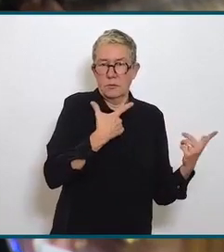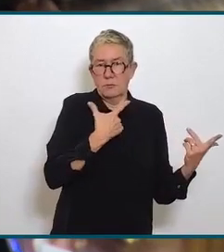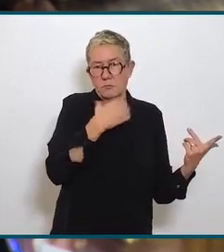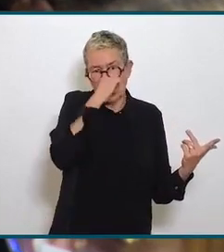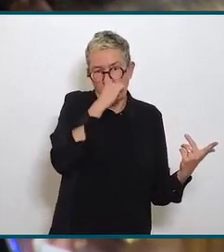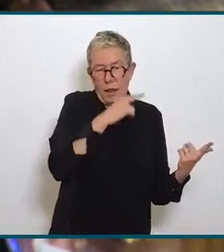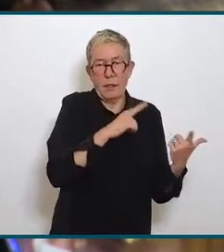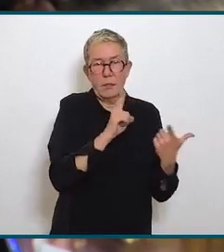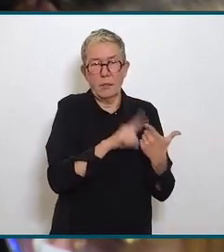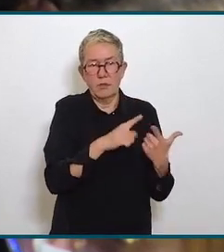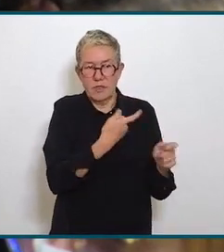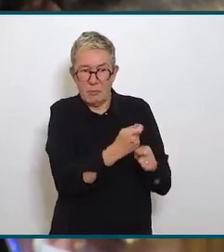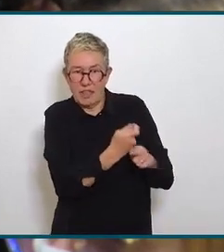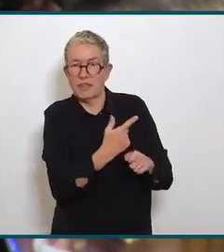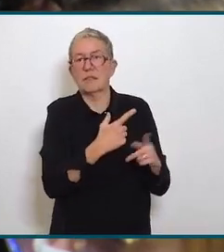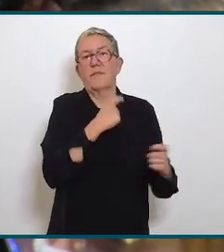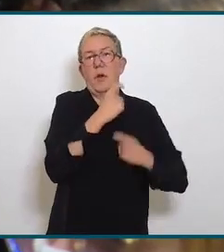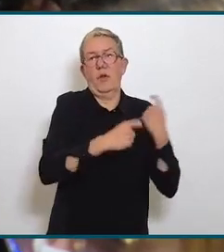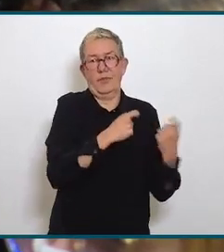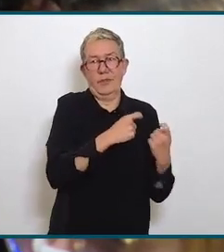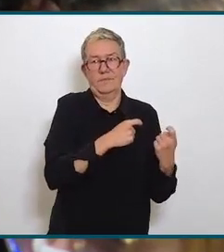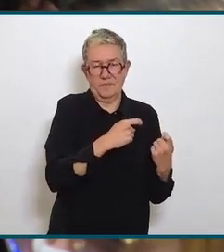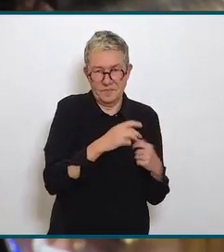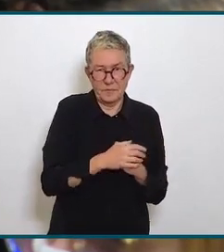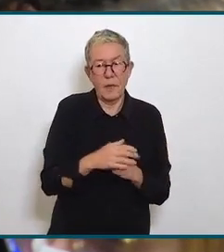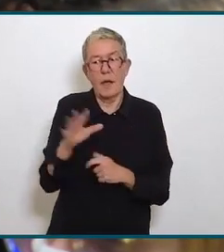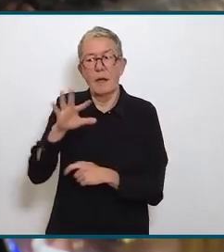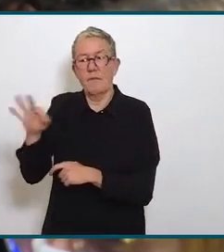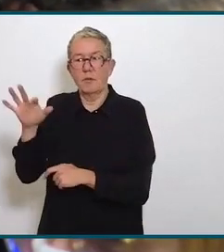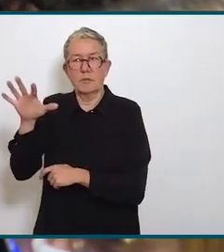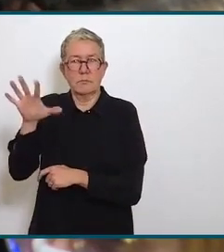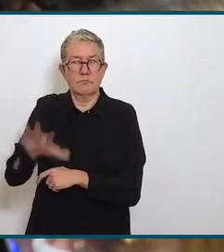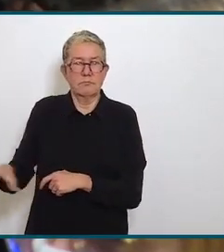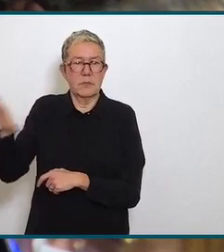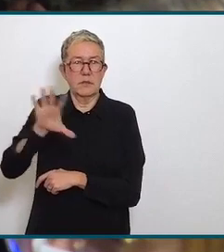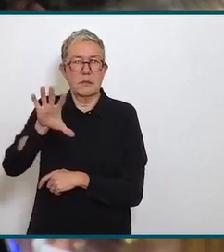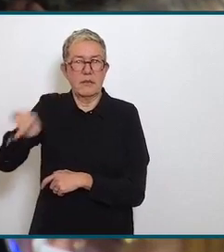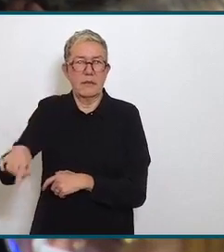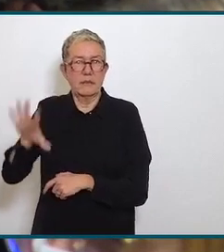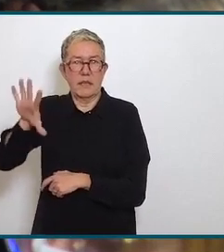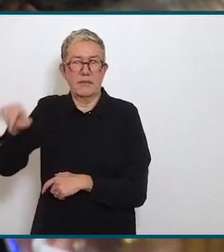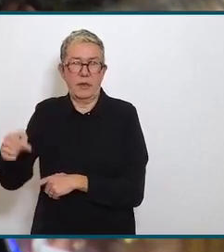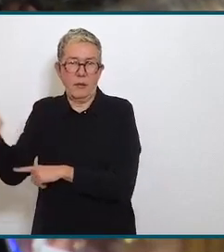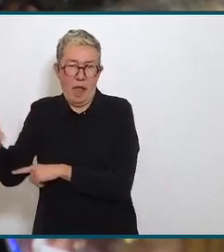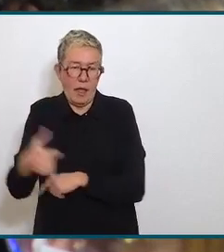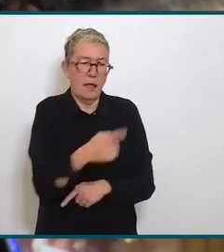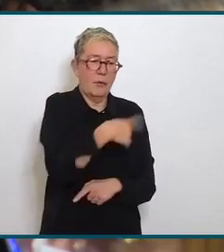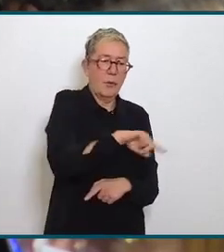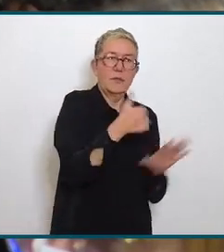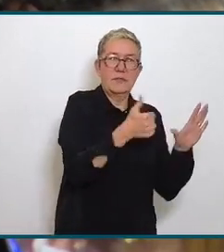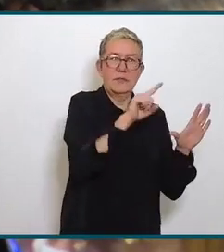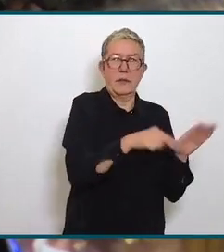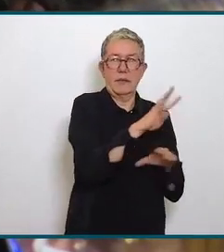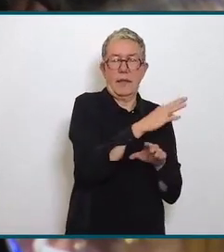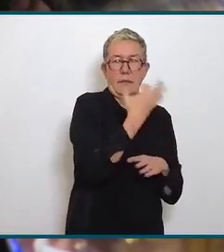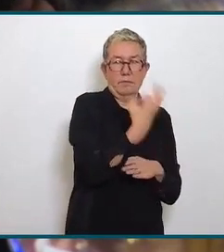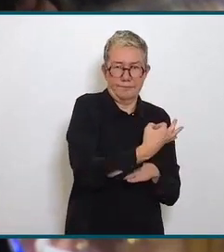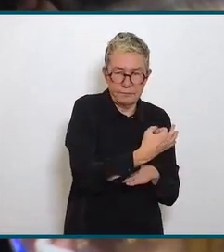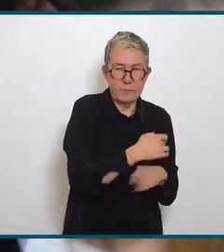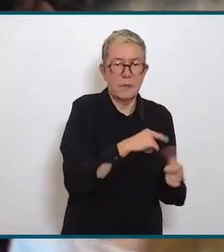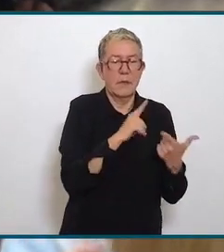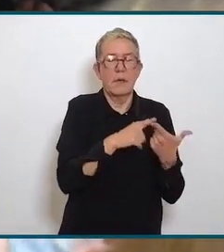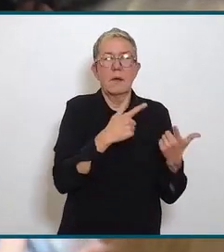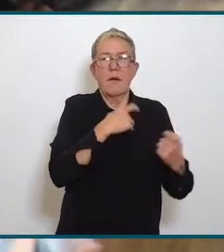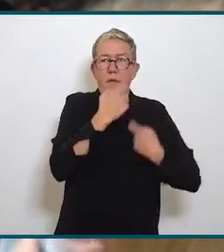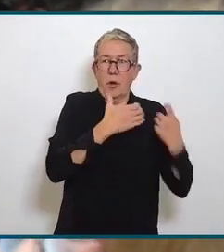violentes. Quand la France est à un indice de 5,1 pour les coups et blessures, Brest est à 6,4. Pour les violences